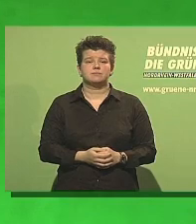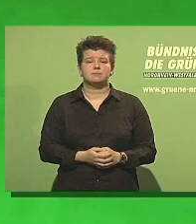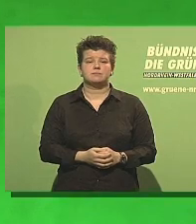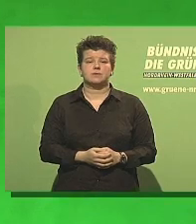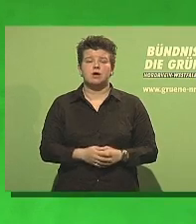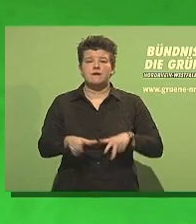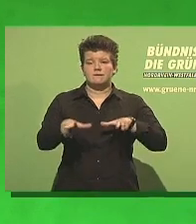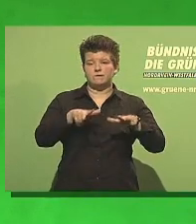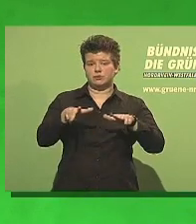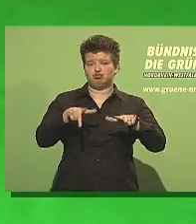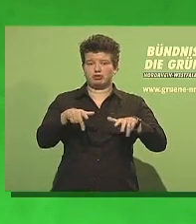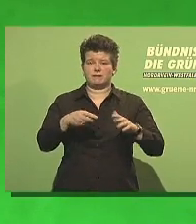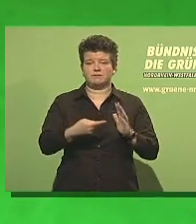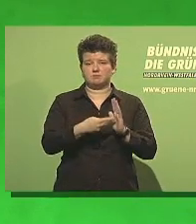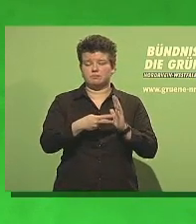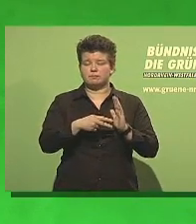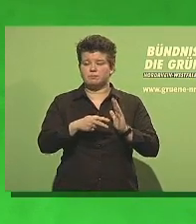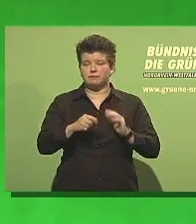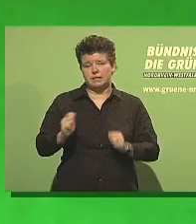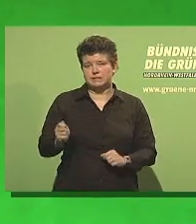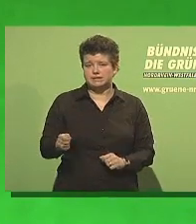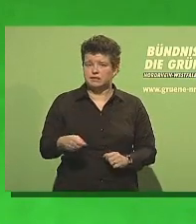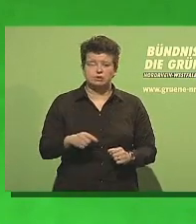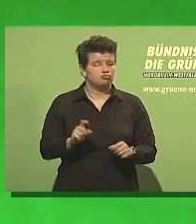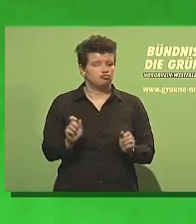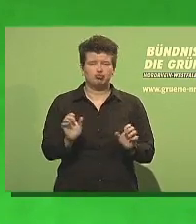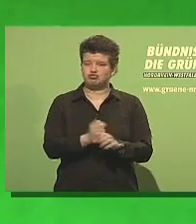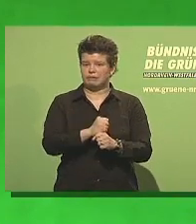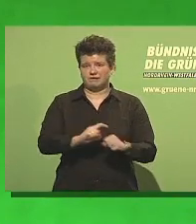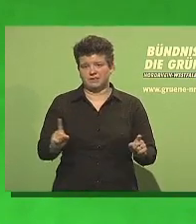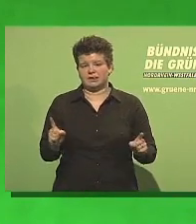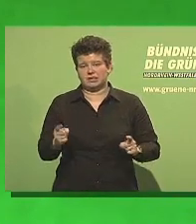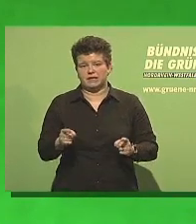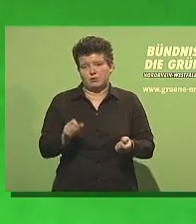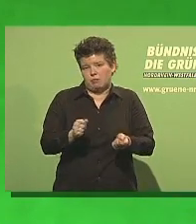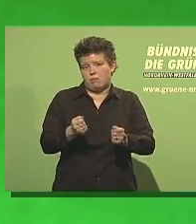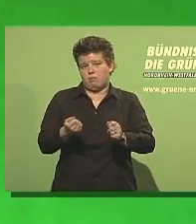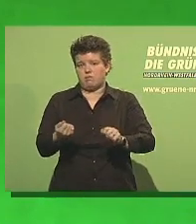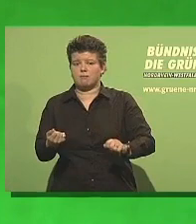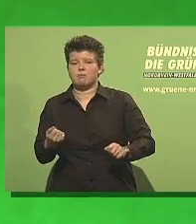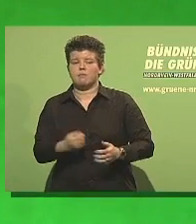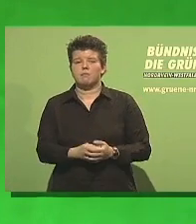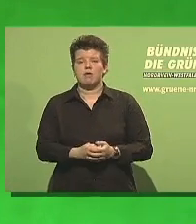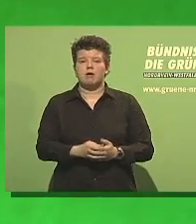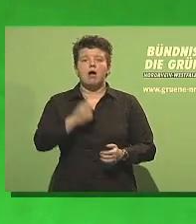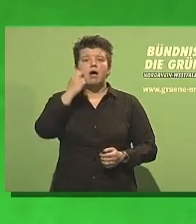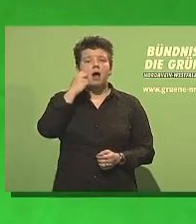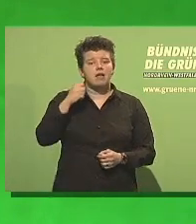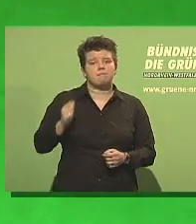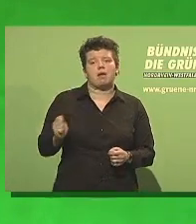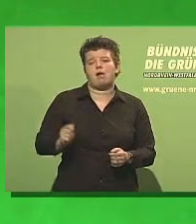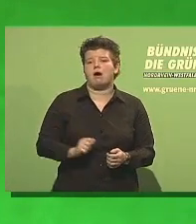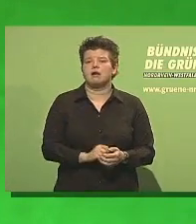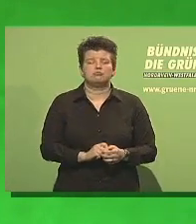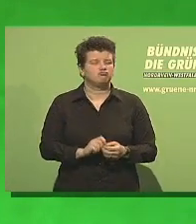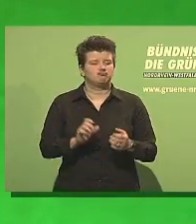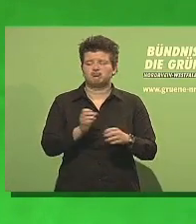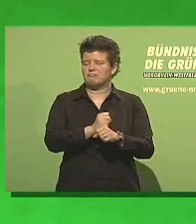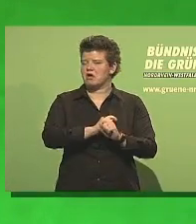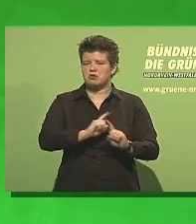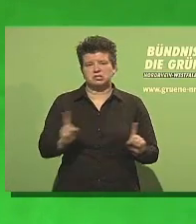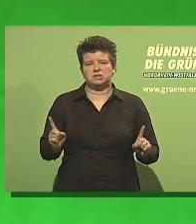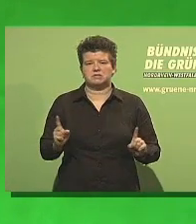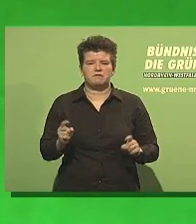alles, was mit Klimaschutz zu tun hat. Und der Auftritt von Peter Altmaier und seiner Staatssekretärin auf der Klimakonferenz war eine